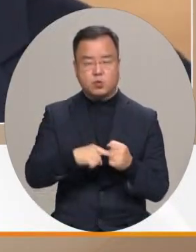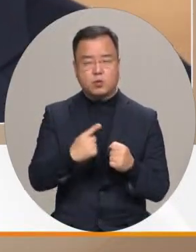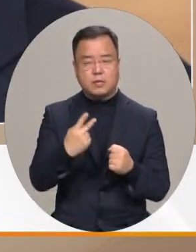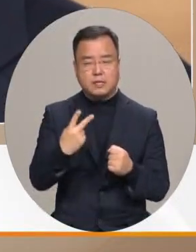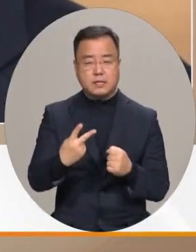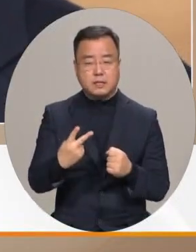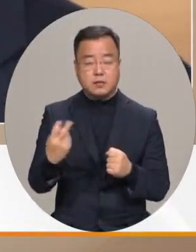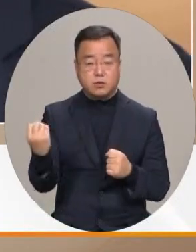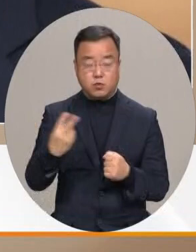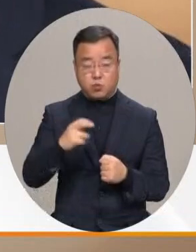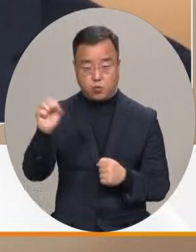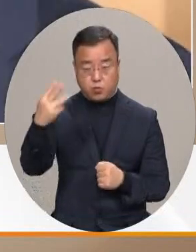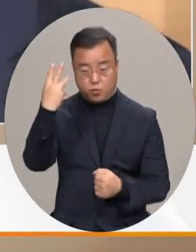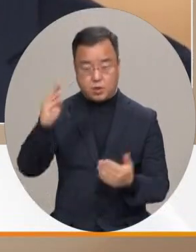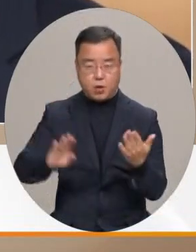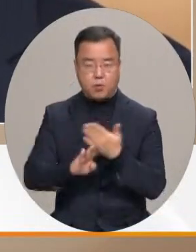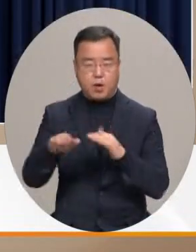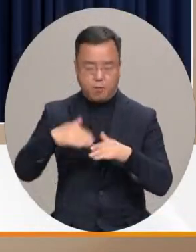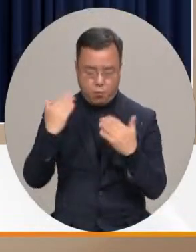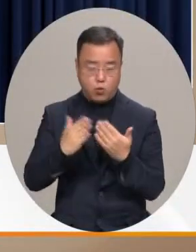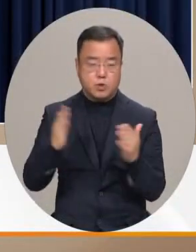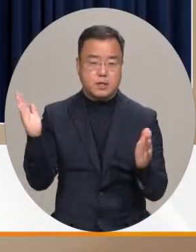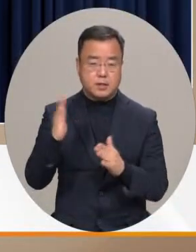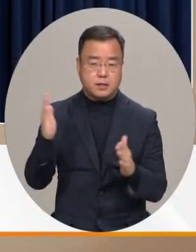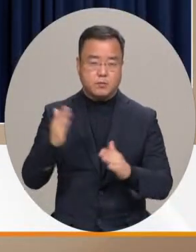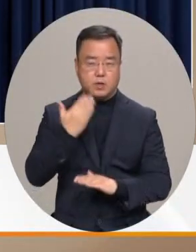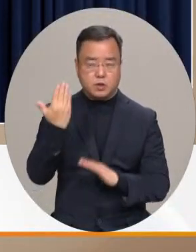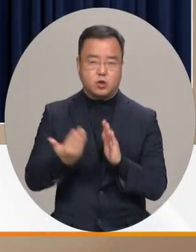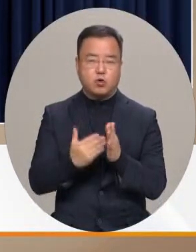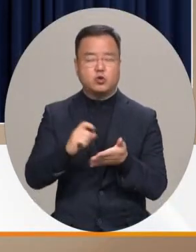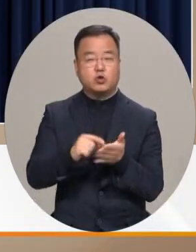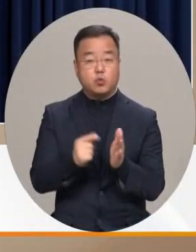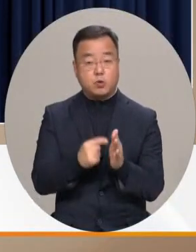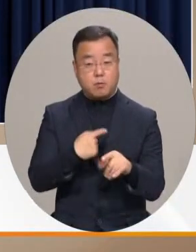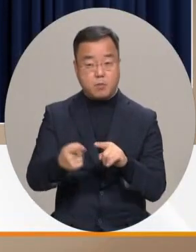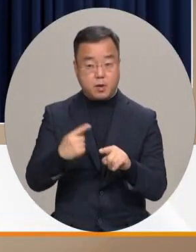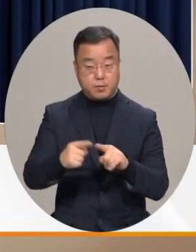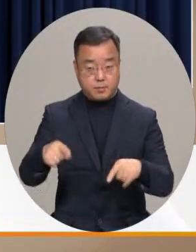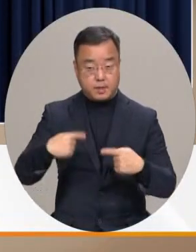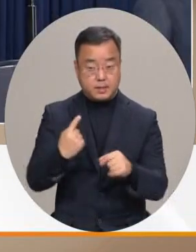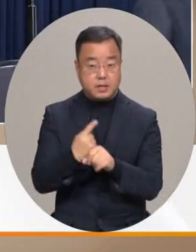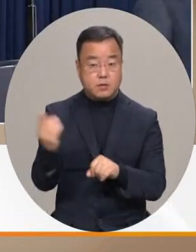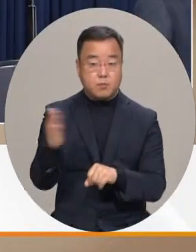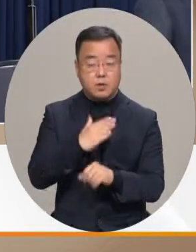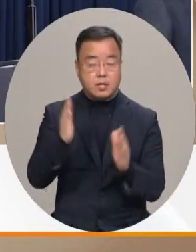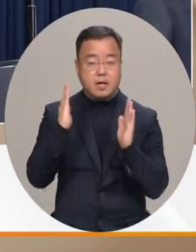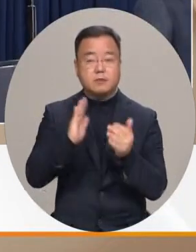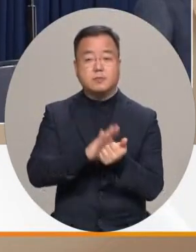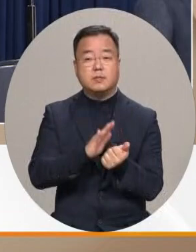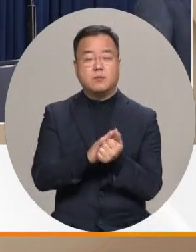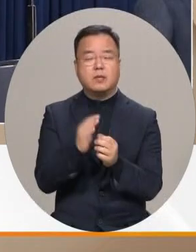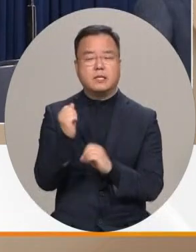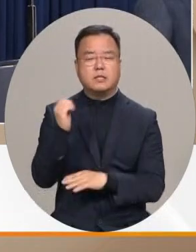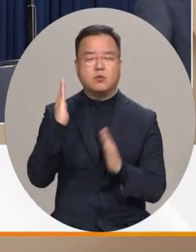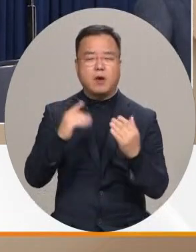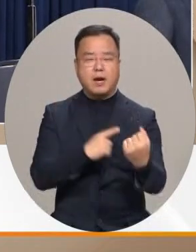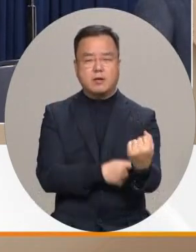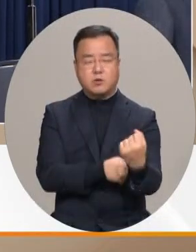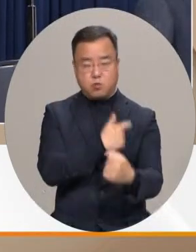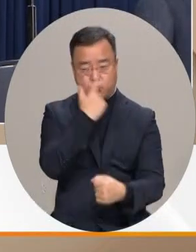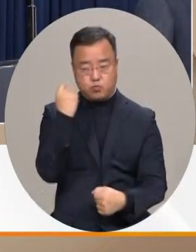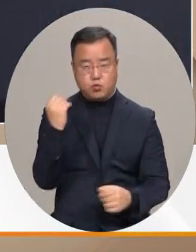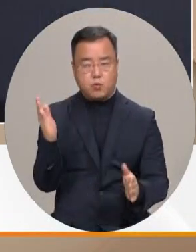제외한 전학년이 성취도 평가에 참여할 수 있고요 내년부터 학습 지원 대상을 기존 기초학력 미달학생